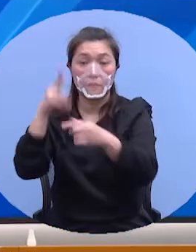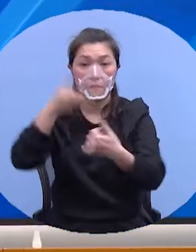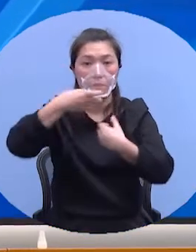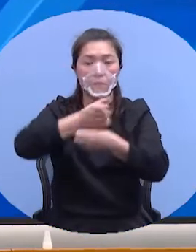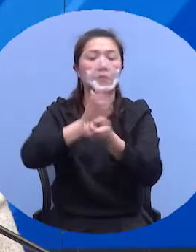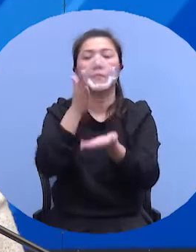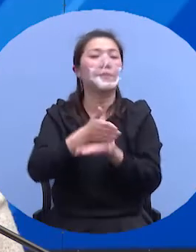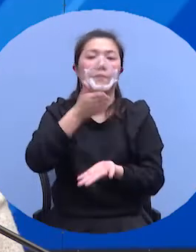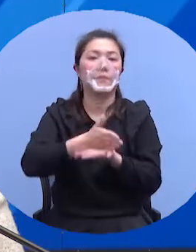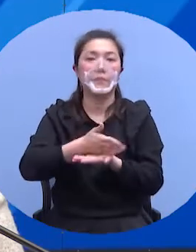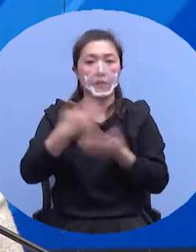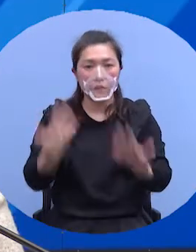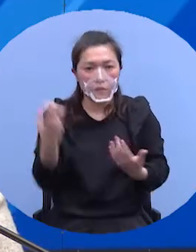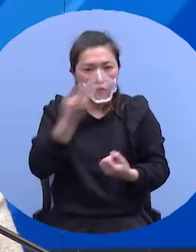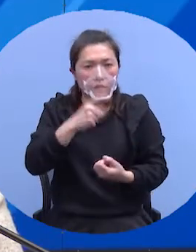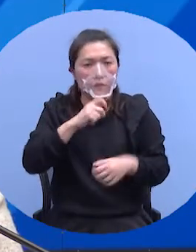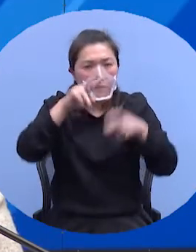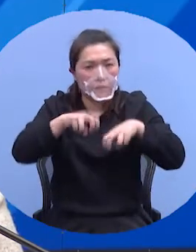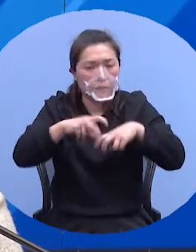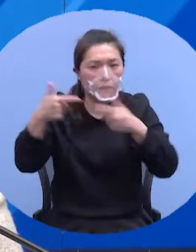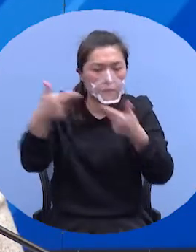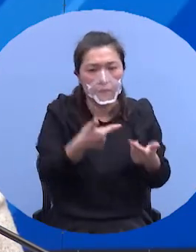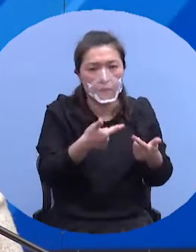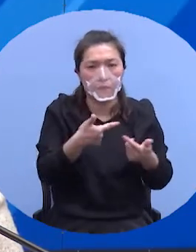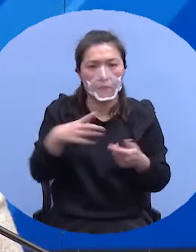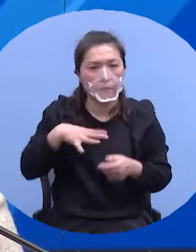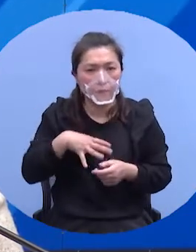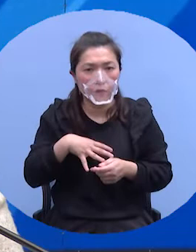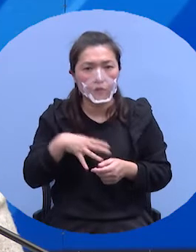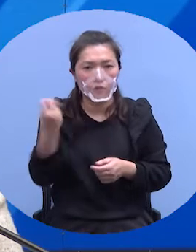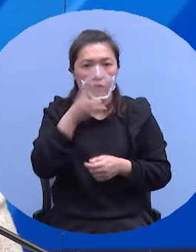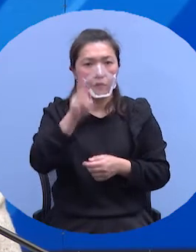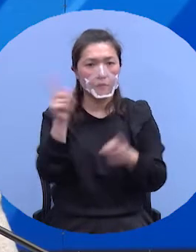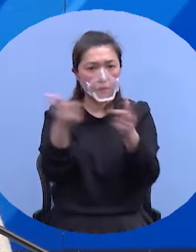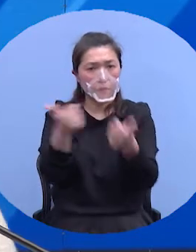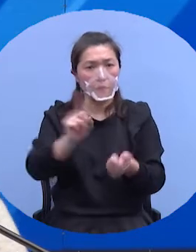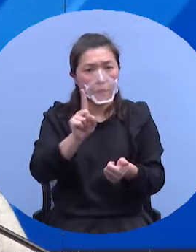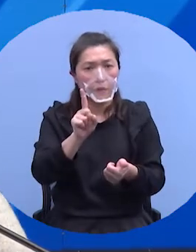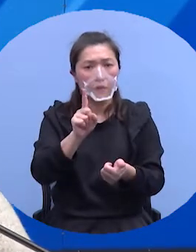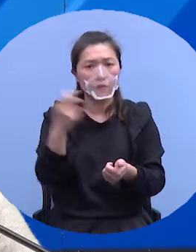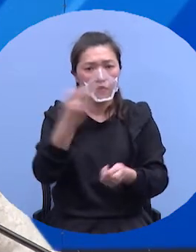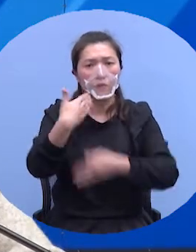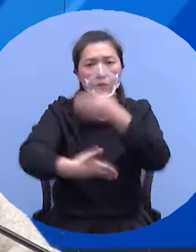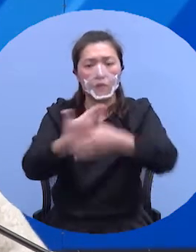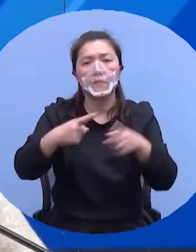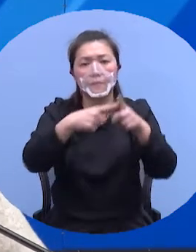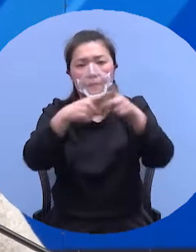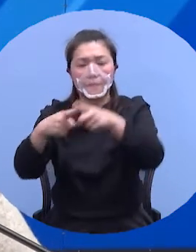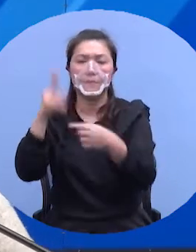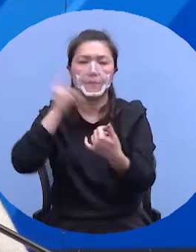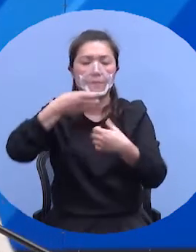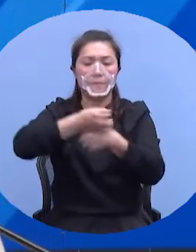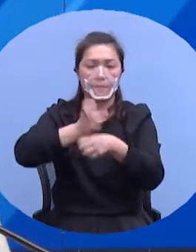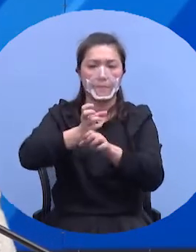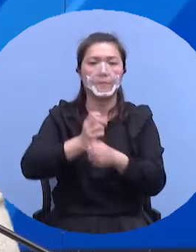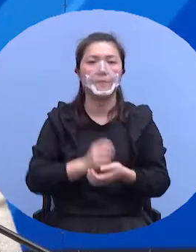強制檢測，我哋仍然會密切監察個情況，嚟到睇下咩時候咧係最好喺香港進行一次全民